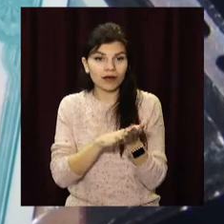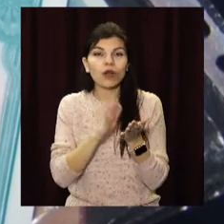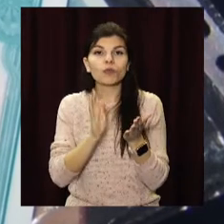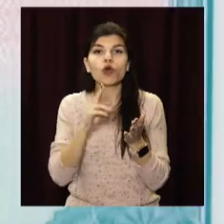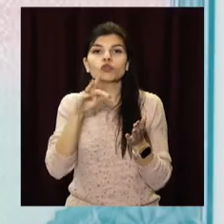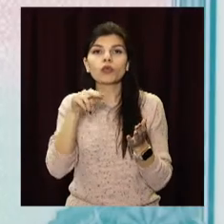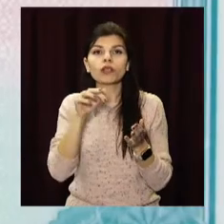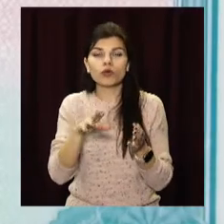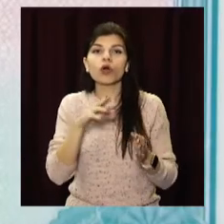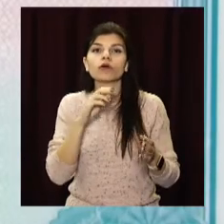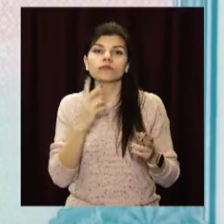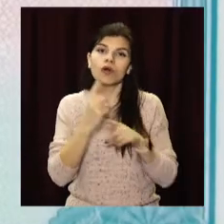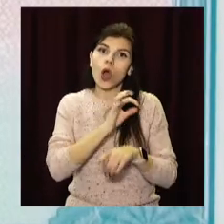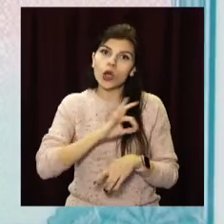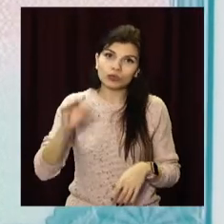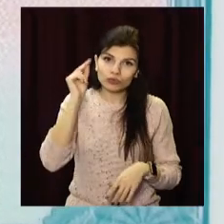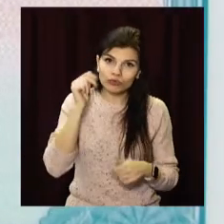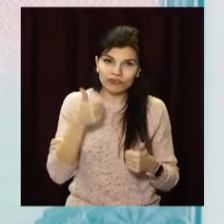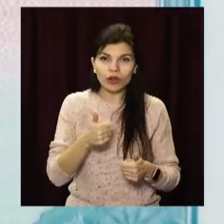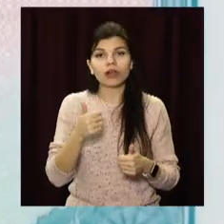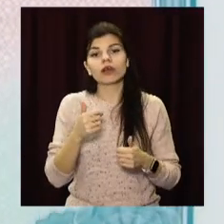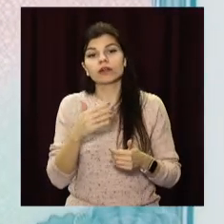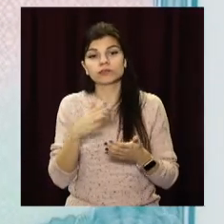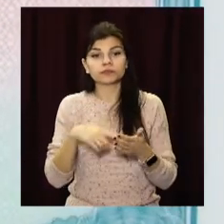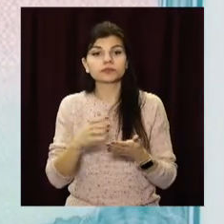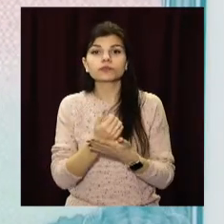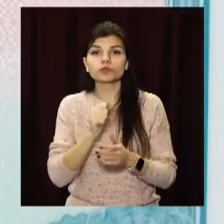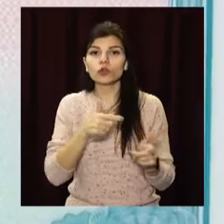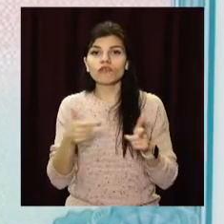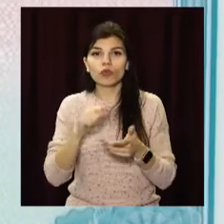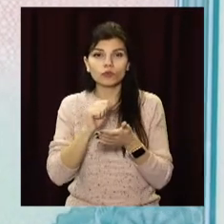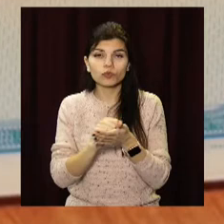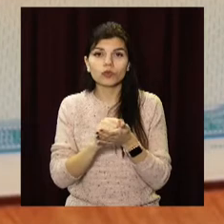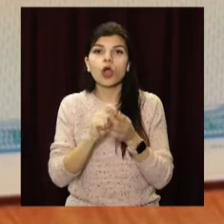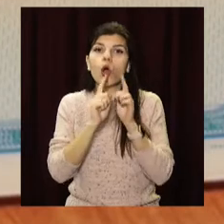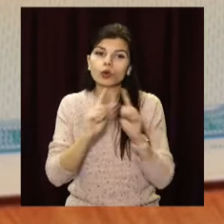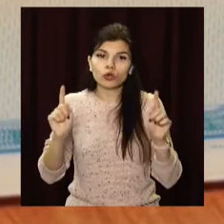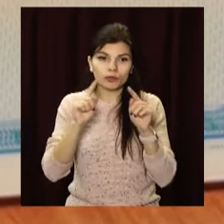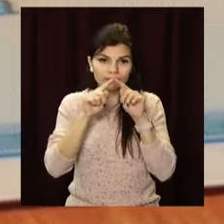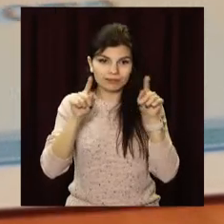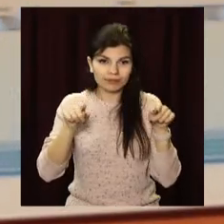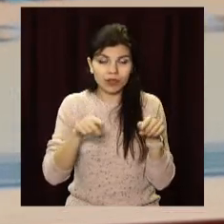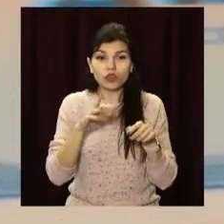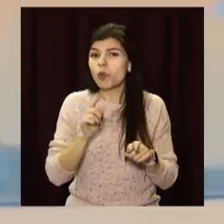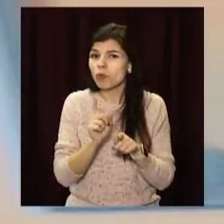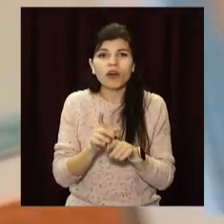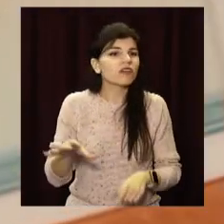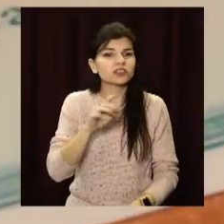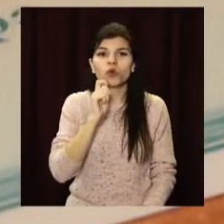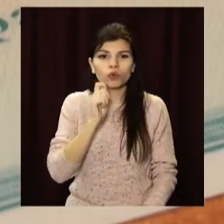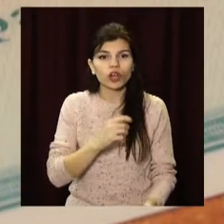в додаток до диплому. За бажанням окремий виш зможе оформити документ відмінника особливим чином. Однак по всій країні це